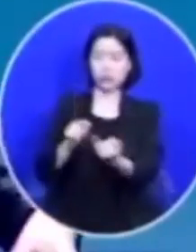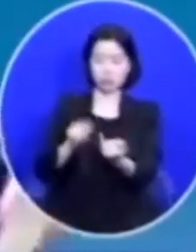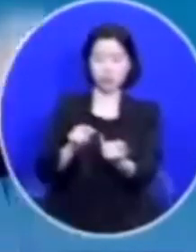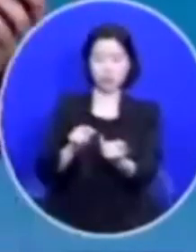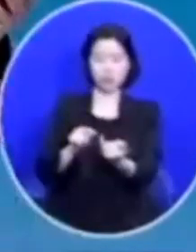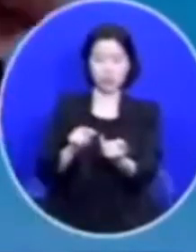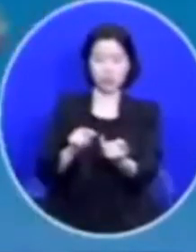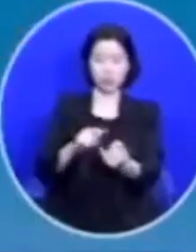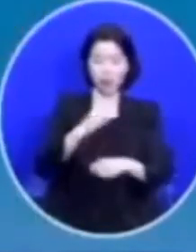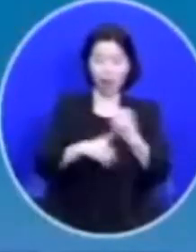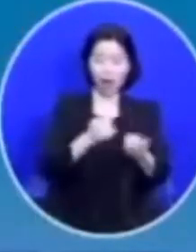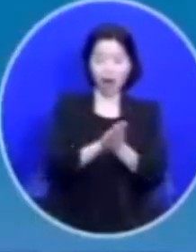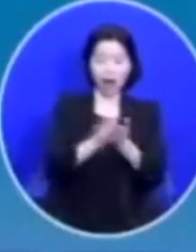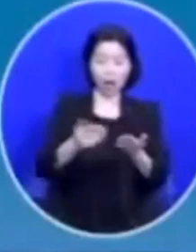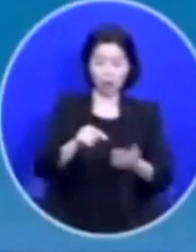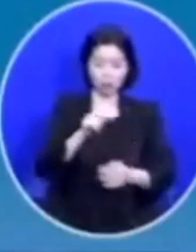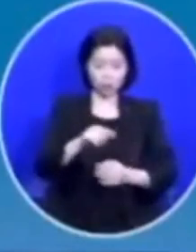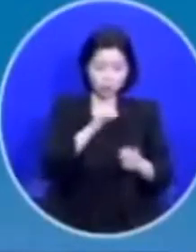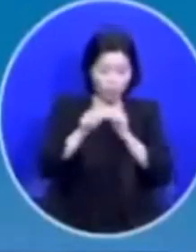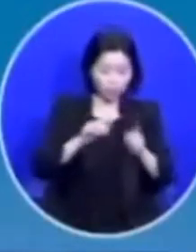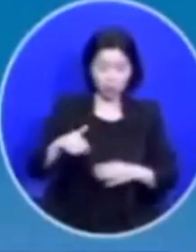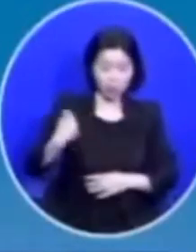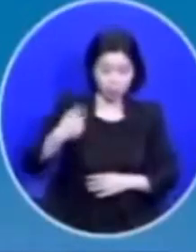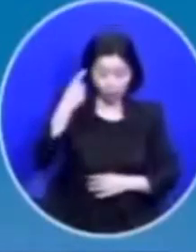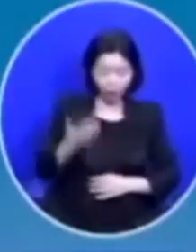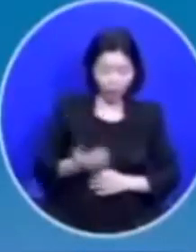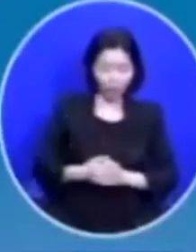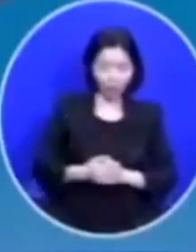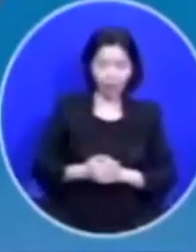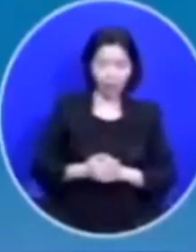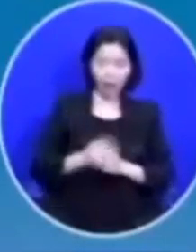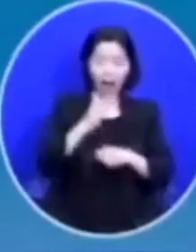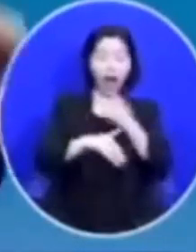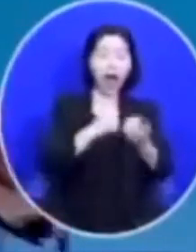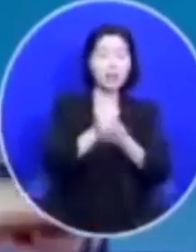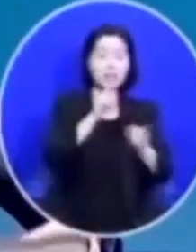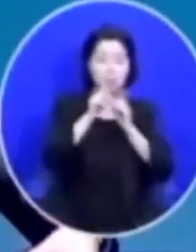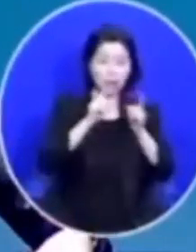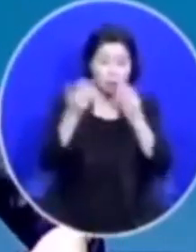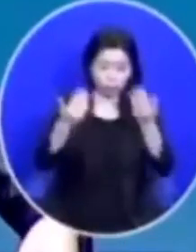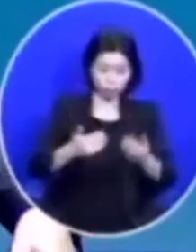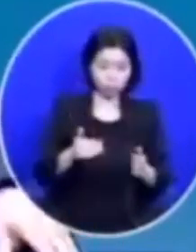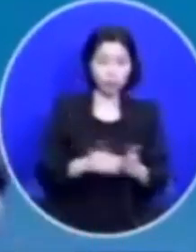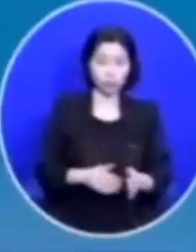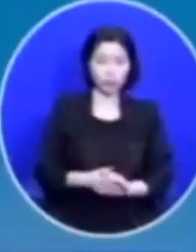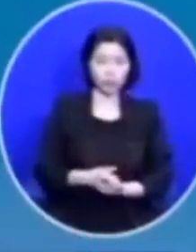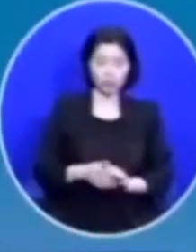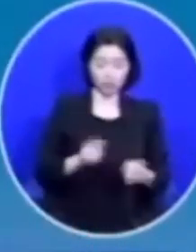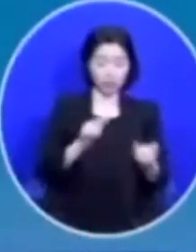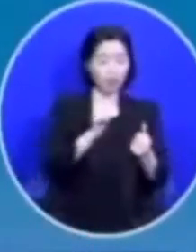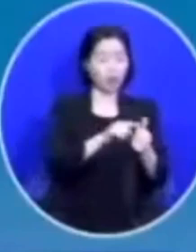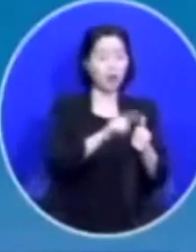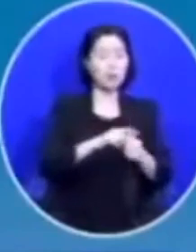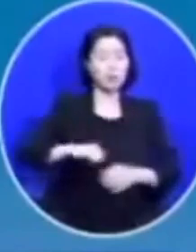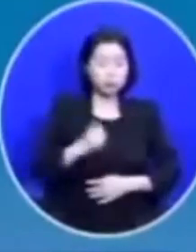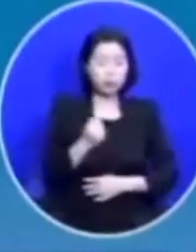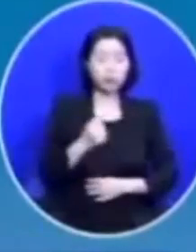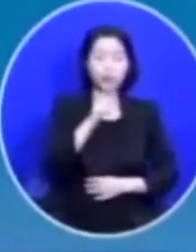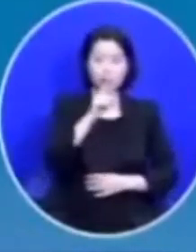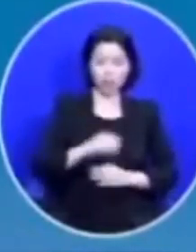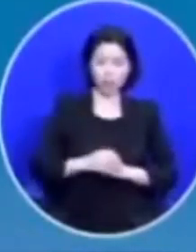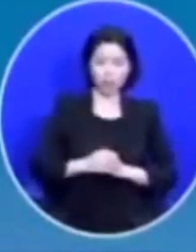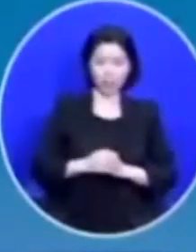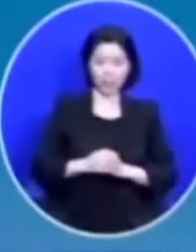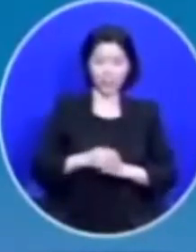성경 말씀인 것 뭐라 하나님의 말씀 하셨잖아요 나 나한텐 에게 순종하라 고 이루고